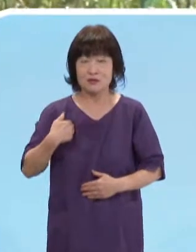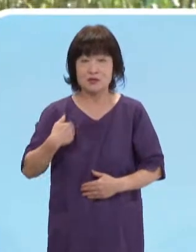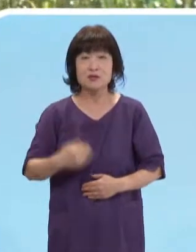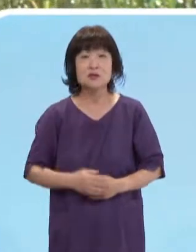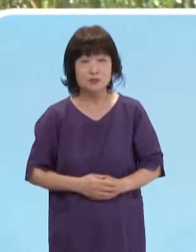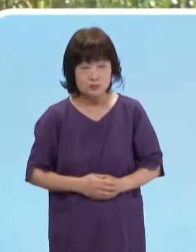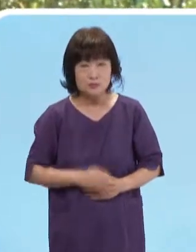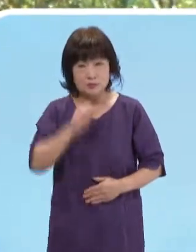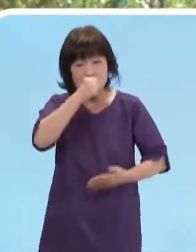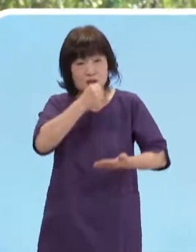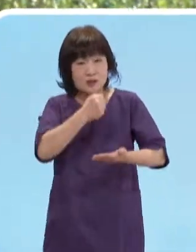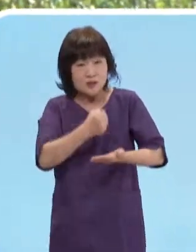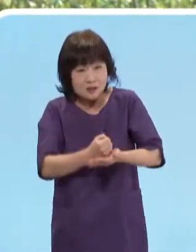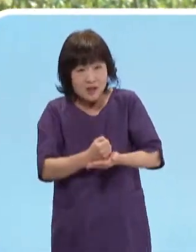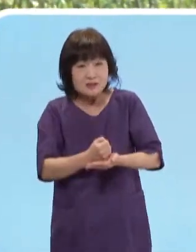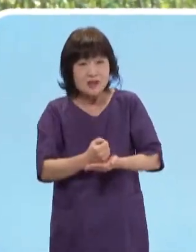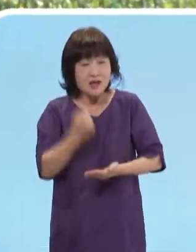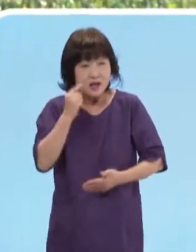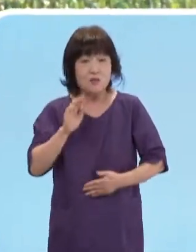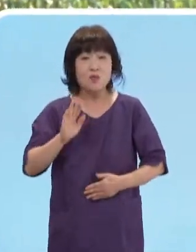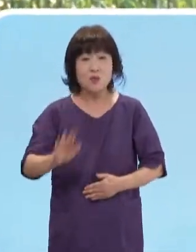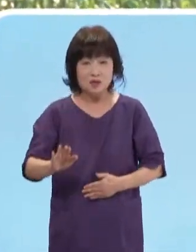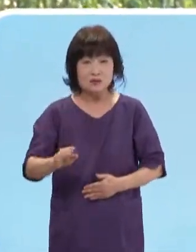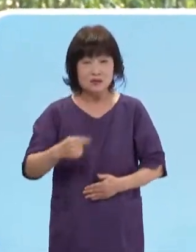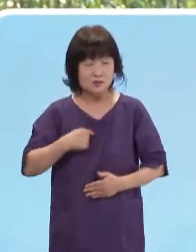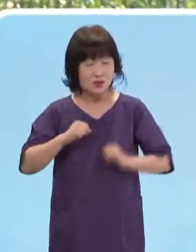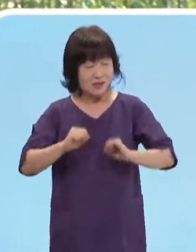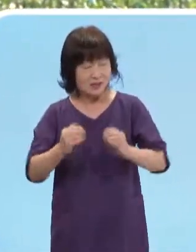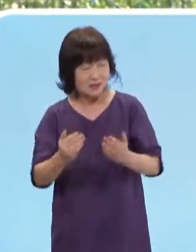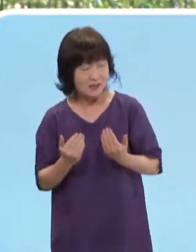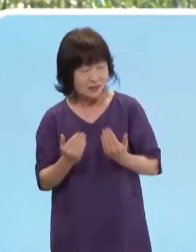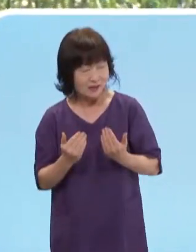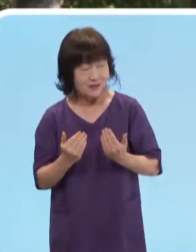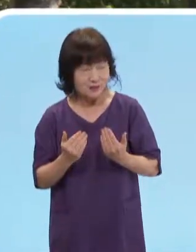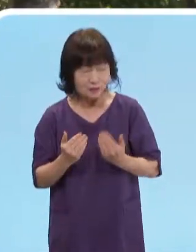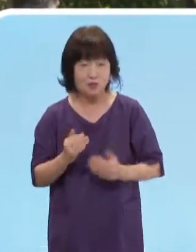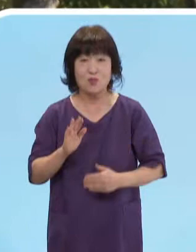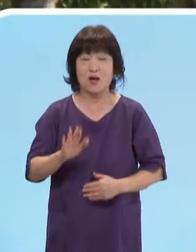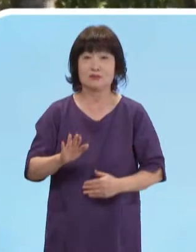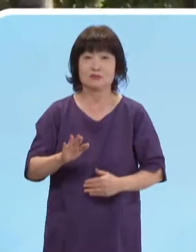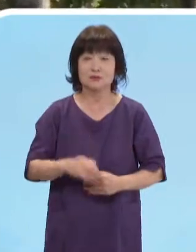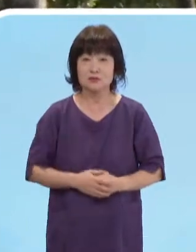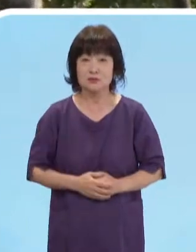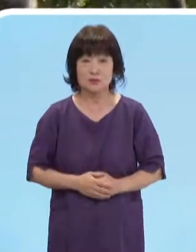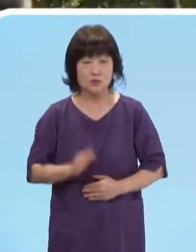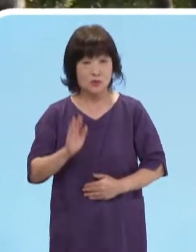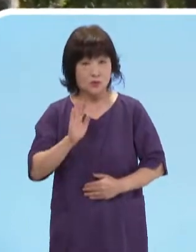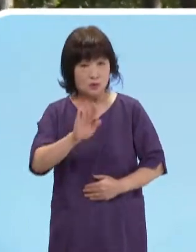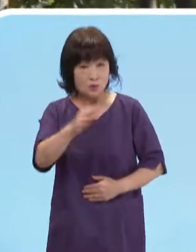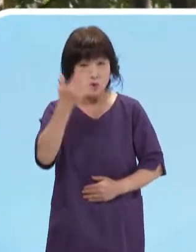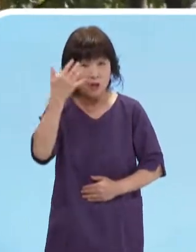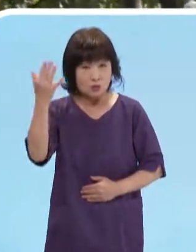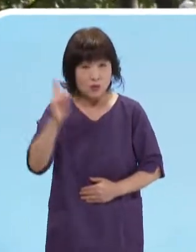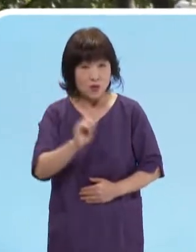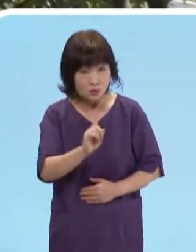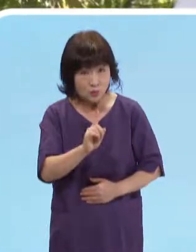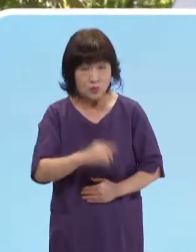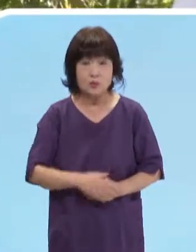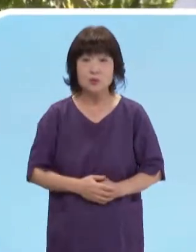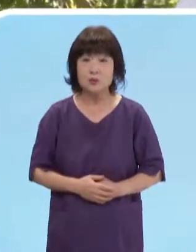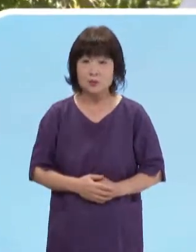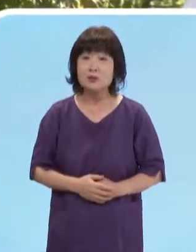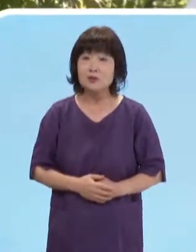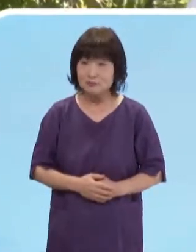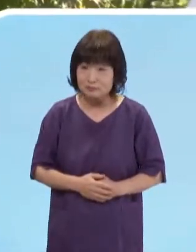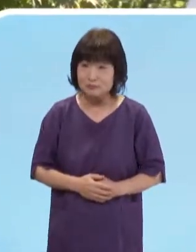ん、達成感もあるし、使命感もかなりありますね。 こっから先どんな風になりたいとか夢はあります